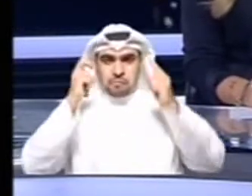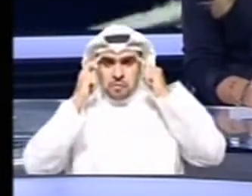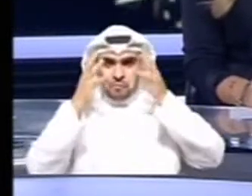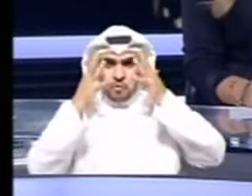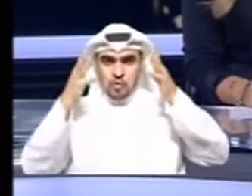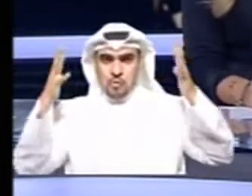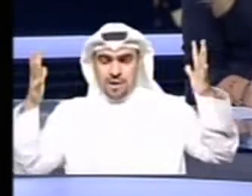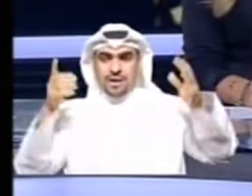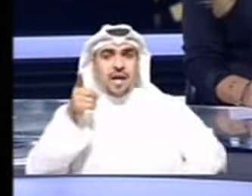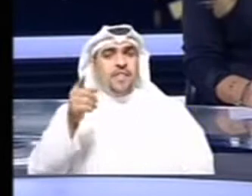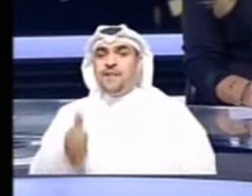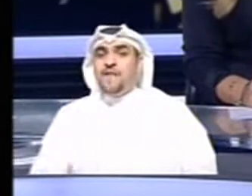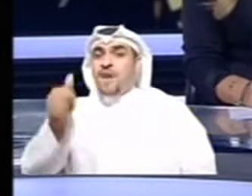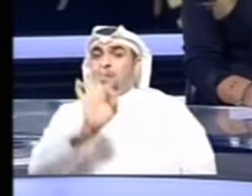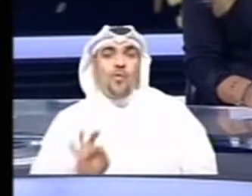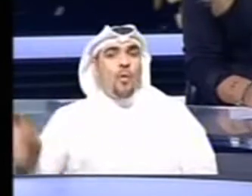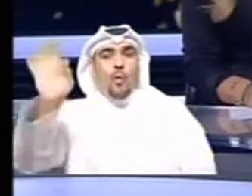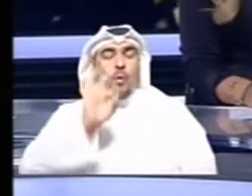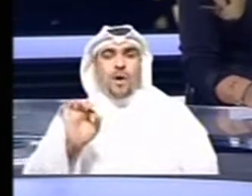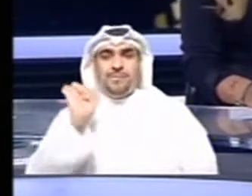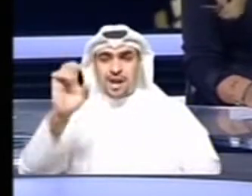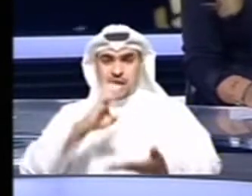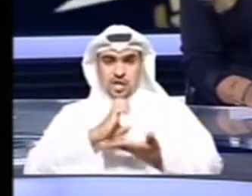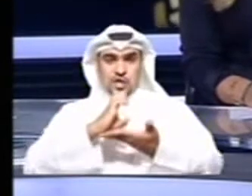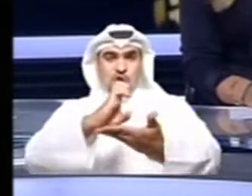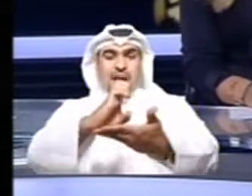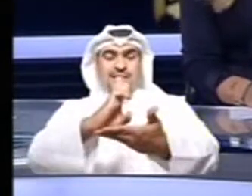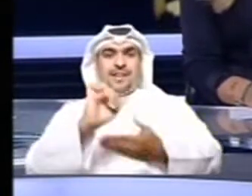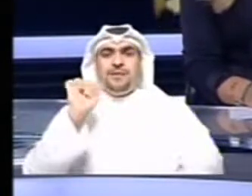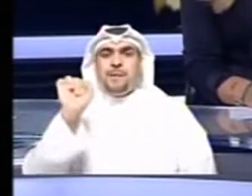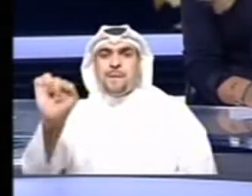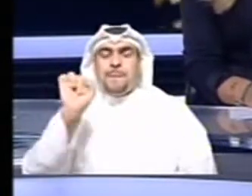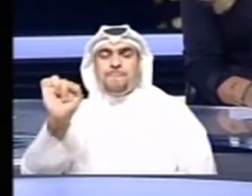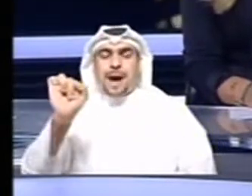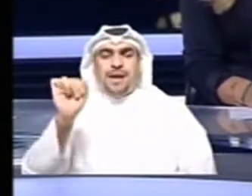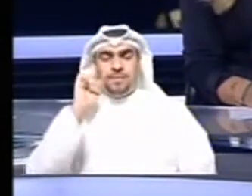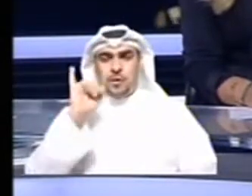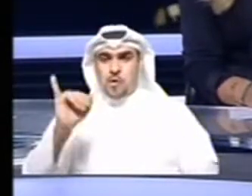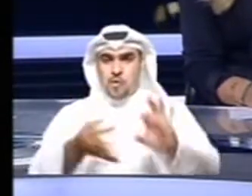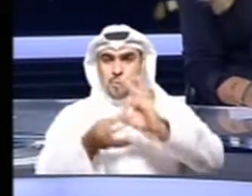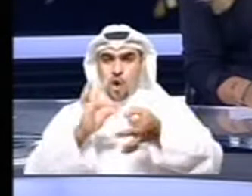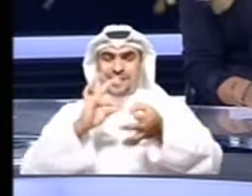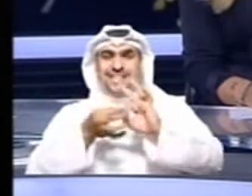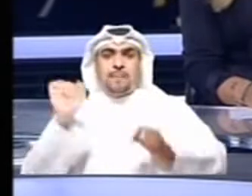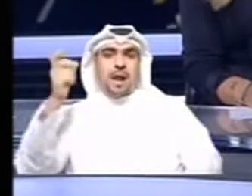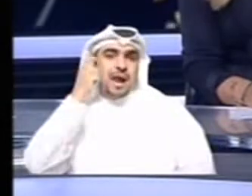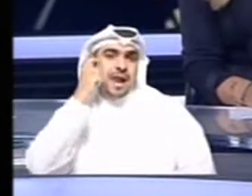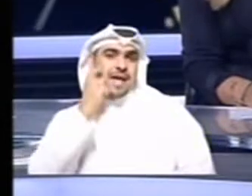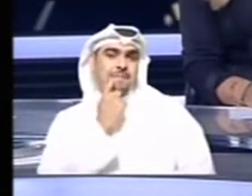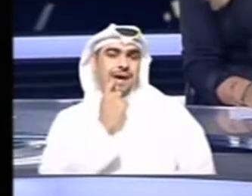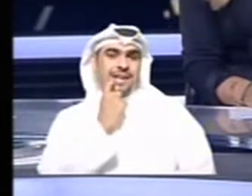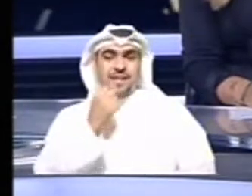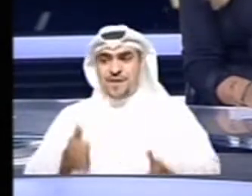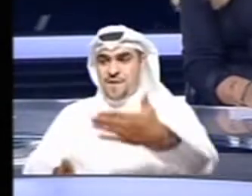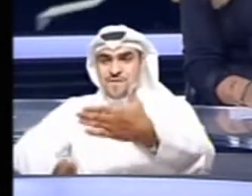بن راشد المكتوم للأداء التعليمي المتميز. وقد احتفت وزارة التربية بالفائزين في مطار الكويت الدولي